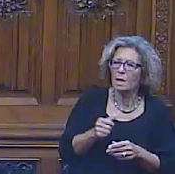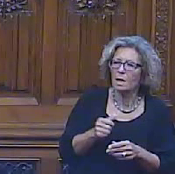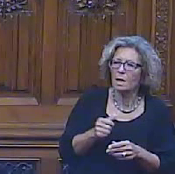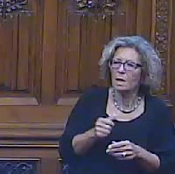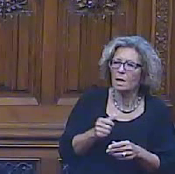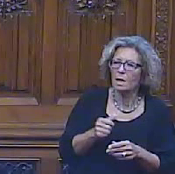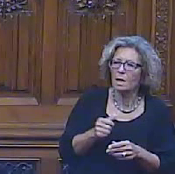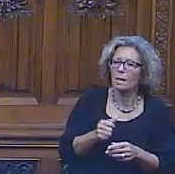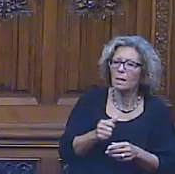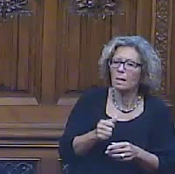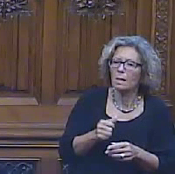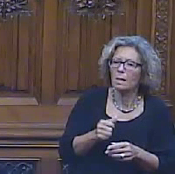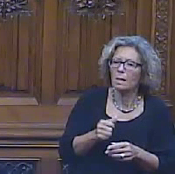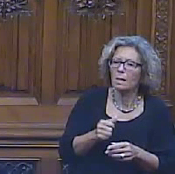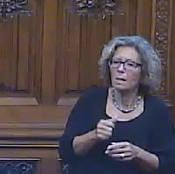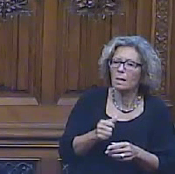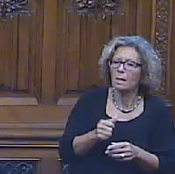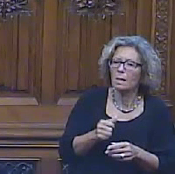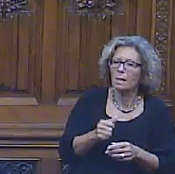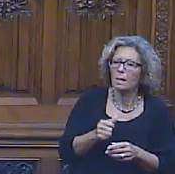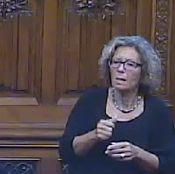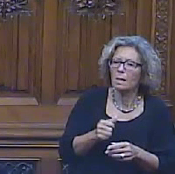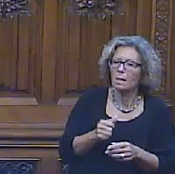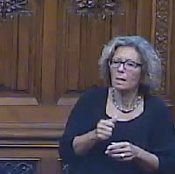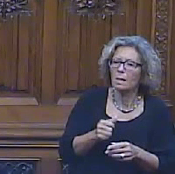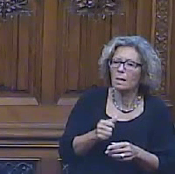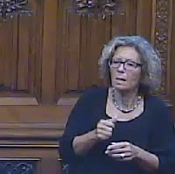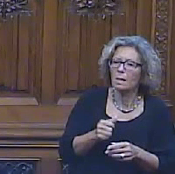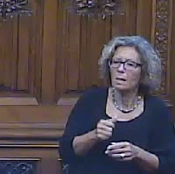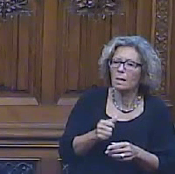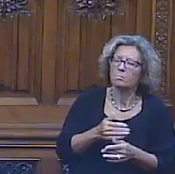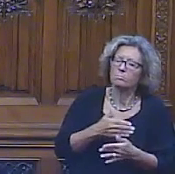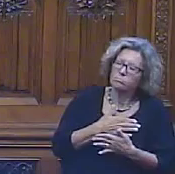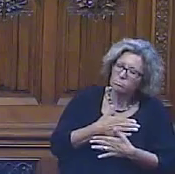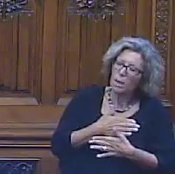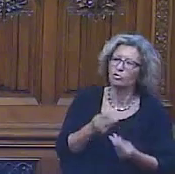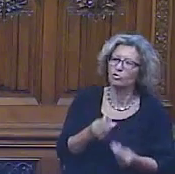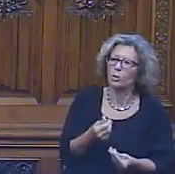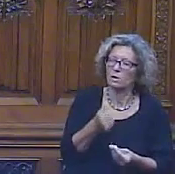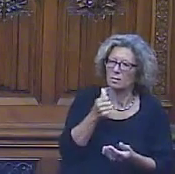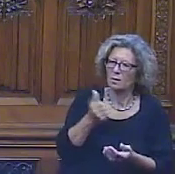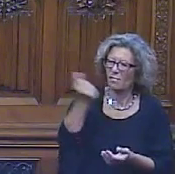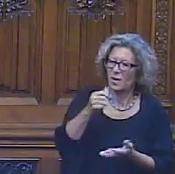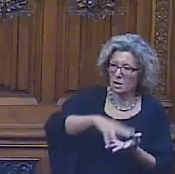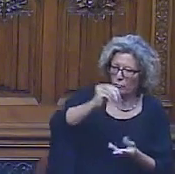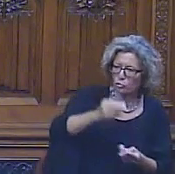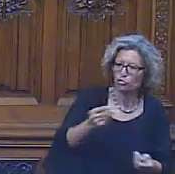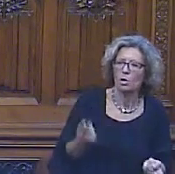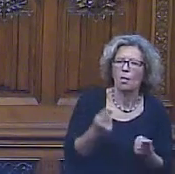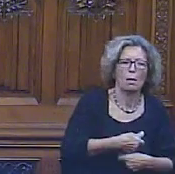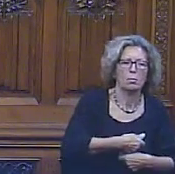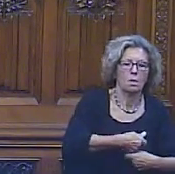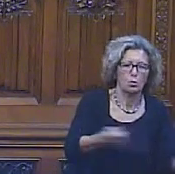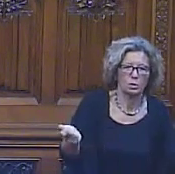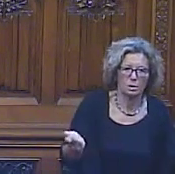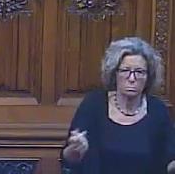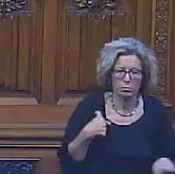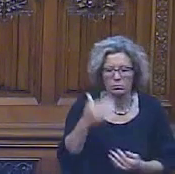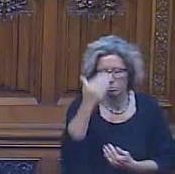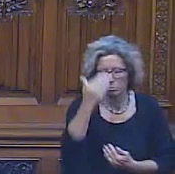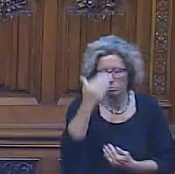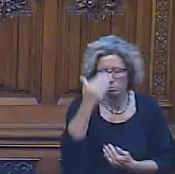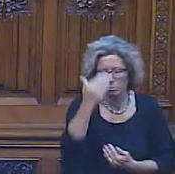rein zivilgesellschaftlich. Wer wirklich so empathisch ist, eine Wasserflasche ist schnell austeilt. Ja, ich habe Respekt davor, wenn